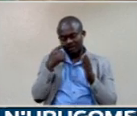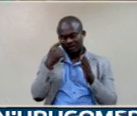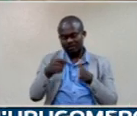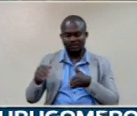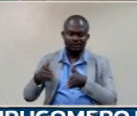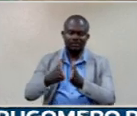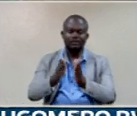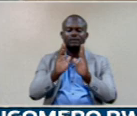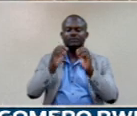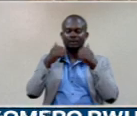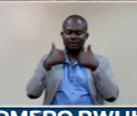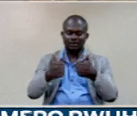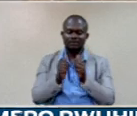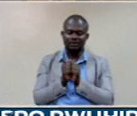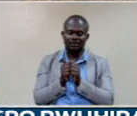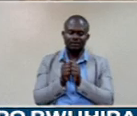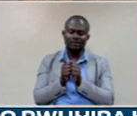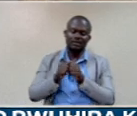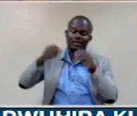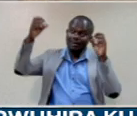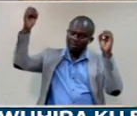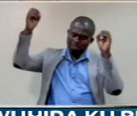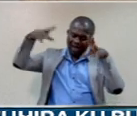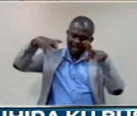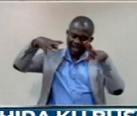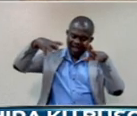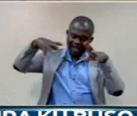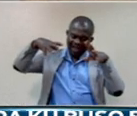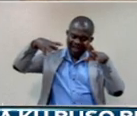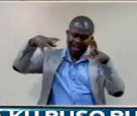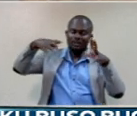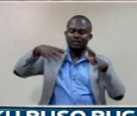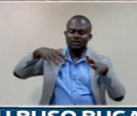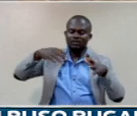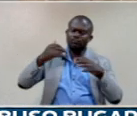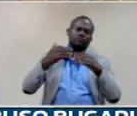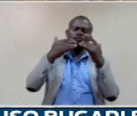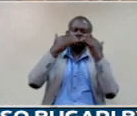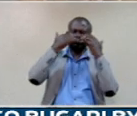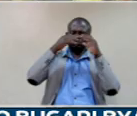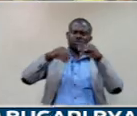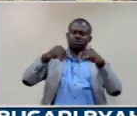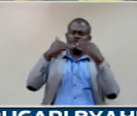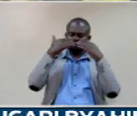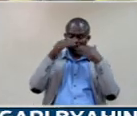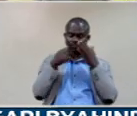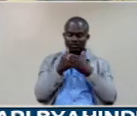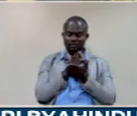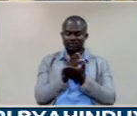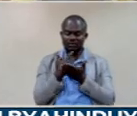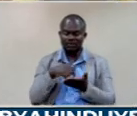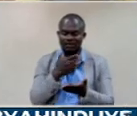umuhanda hameze neza. Kuzuba imicucu iratwisha ikadutera ibicurane na za gripe. Mbese turasaba